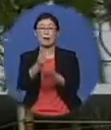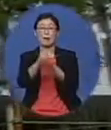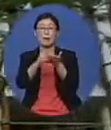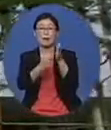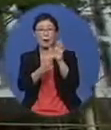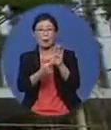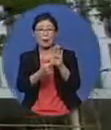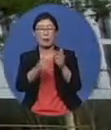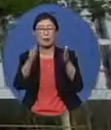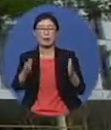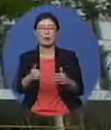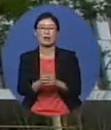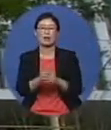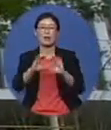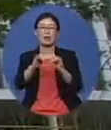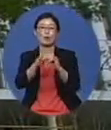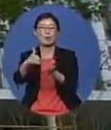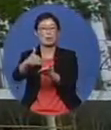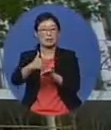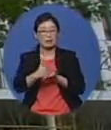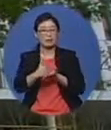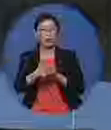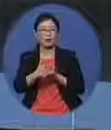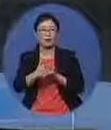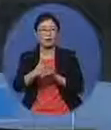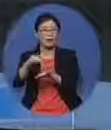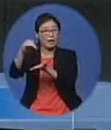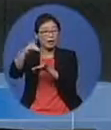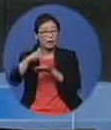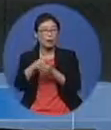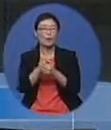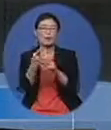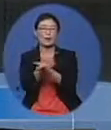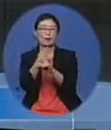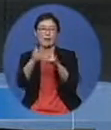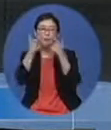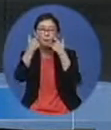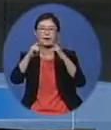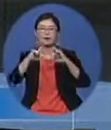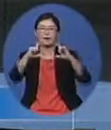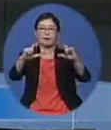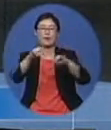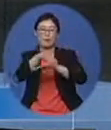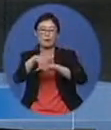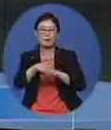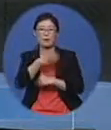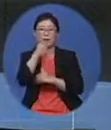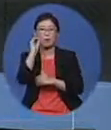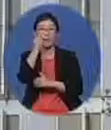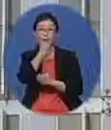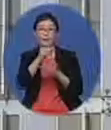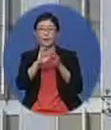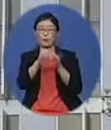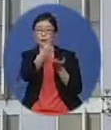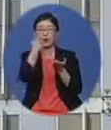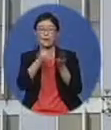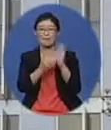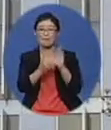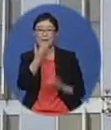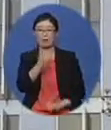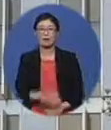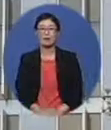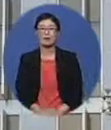수렴한 뒤 개정안을 확정할 예정이라고 밝혔으며 개정안에 대한 상세한 내용은 복지부 홈페이지에서 확인할 수 있습니다.